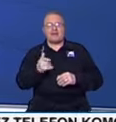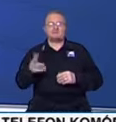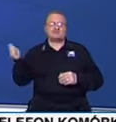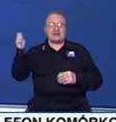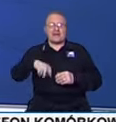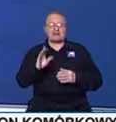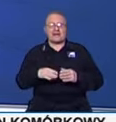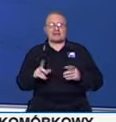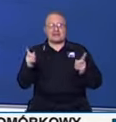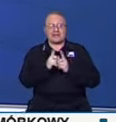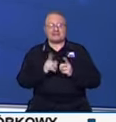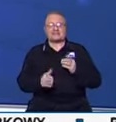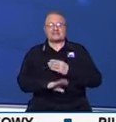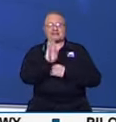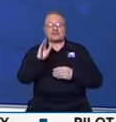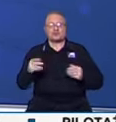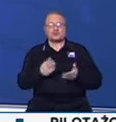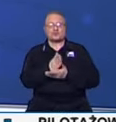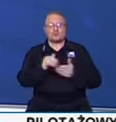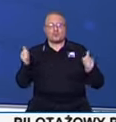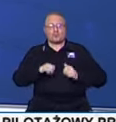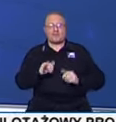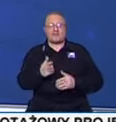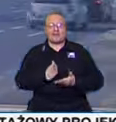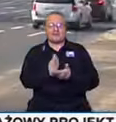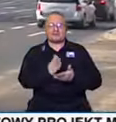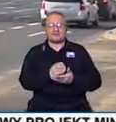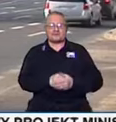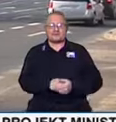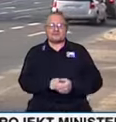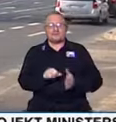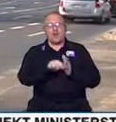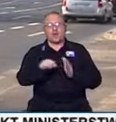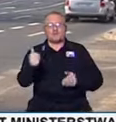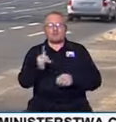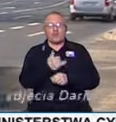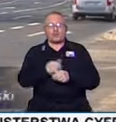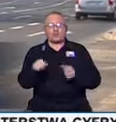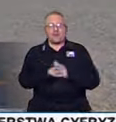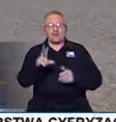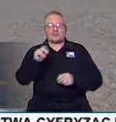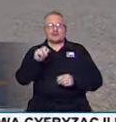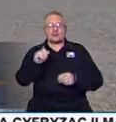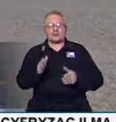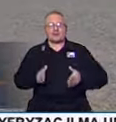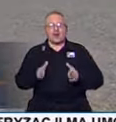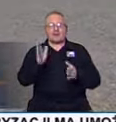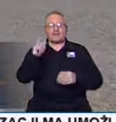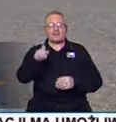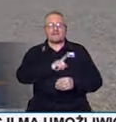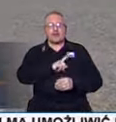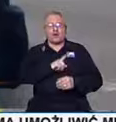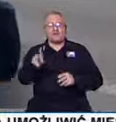służb mundurowych i ratowniczych. Magdalena Komorowska. Od piątku do lanego poniedziałku drogi województwa łódzkiego